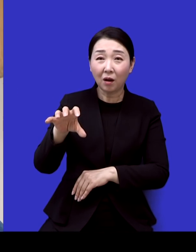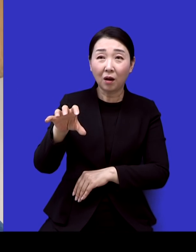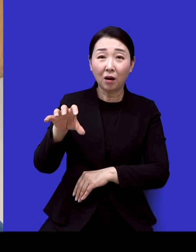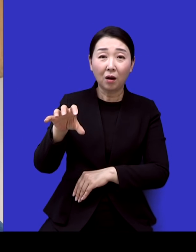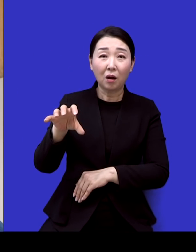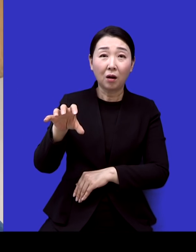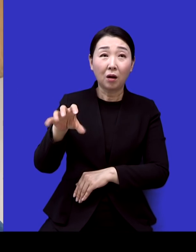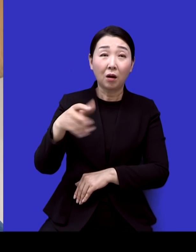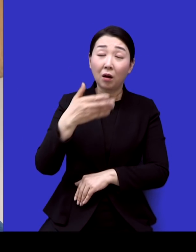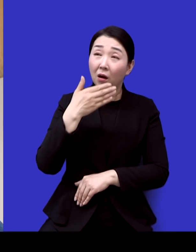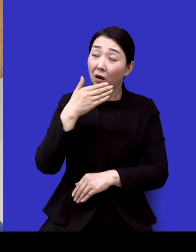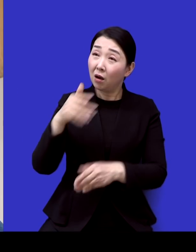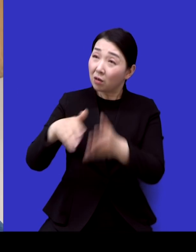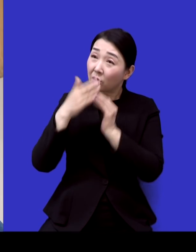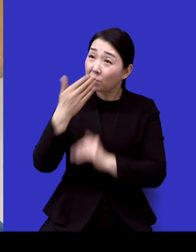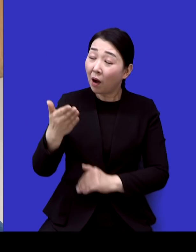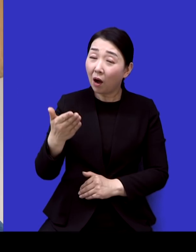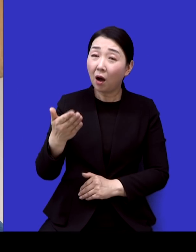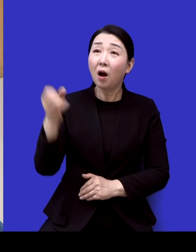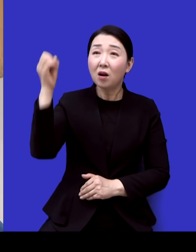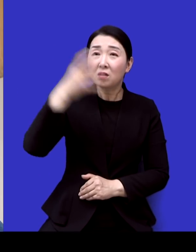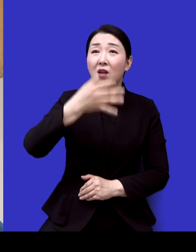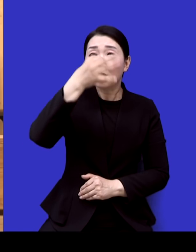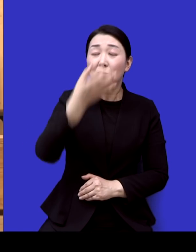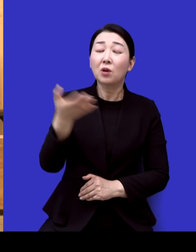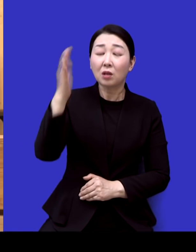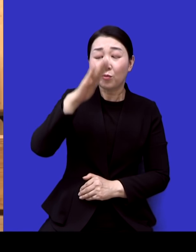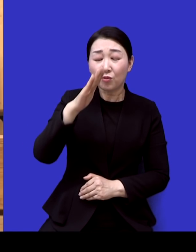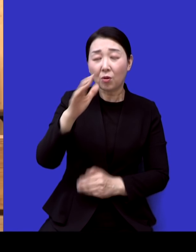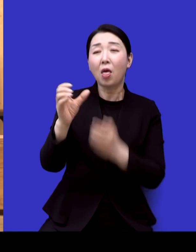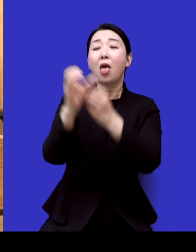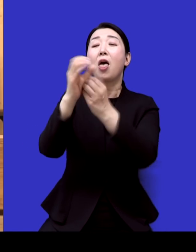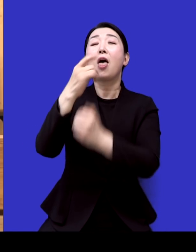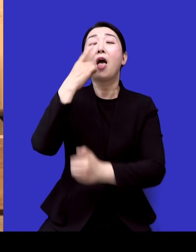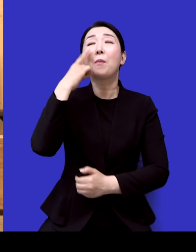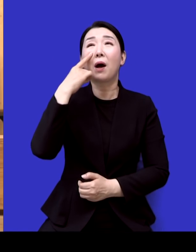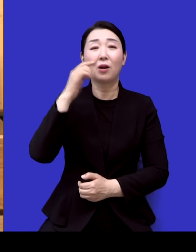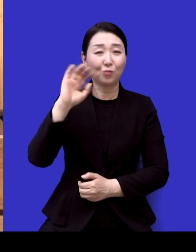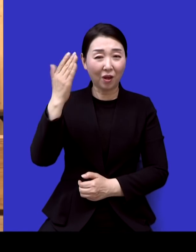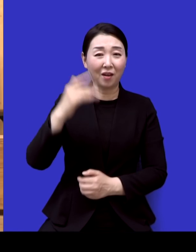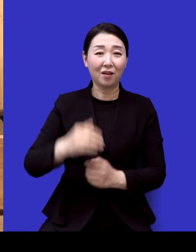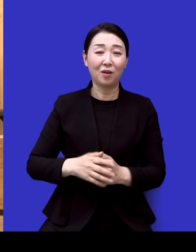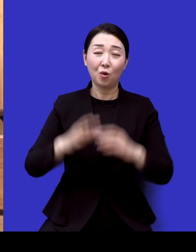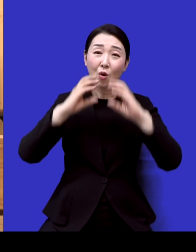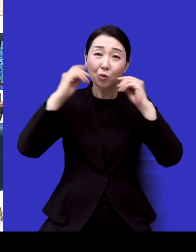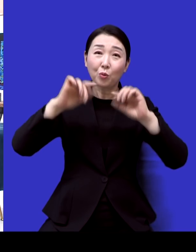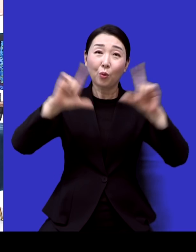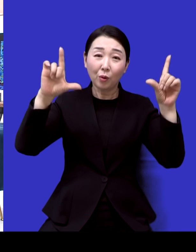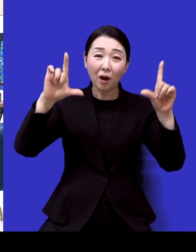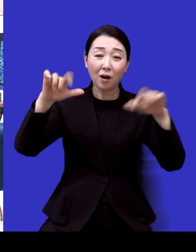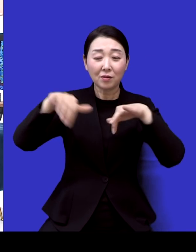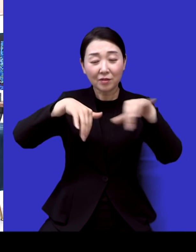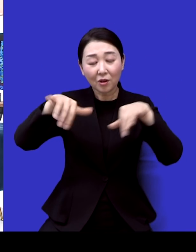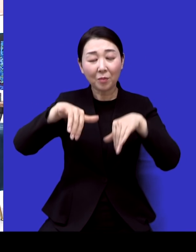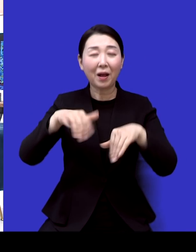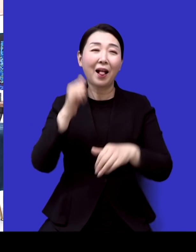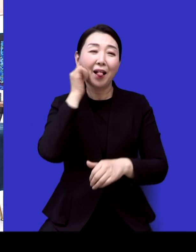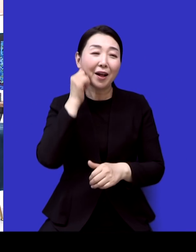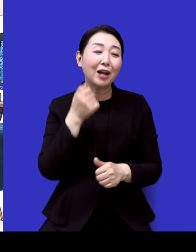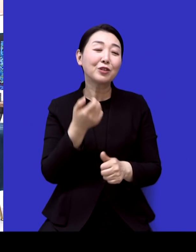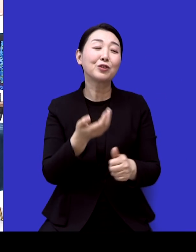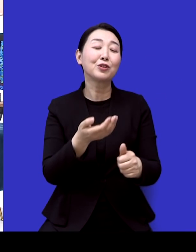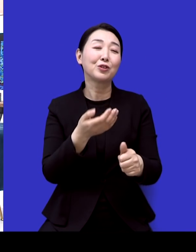개척이 돼요? 네네. 근데 그냥 맨 땅에 헤딩을 하면 되더라고요. 돼요? 네, 토요일에 길거리 나가서 네. 애들을 간식 준다고 하고